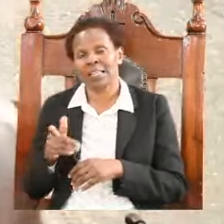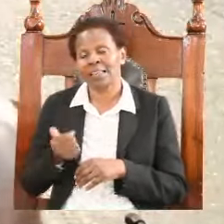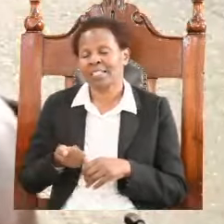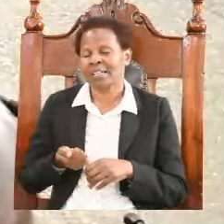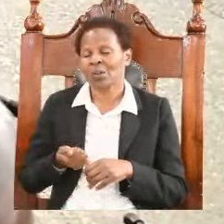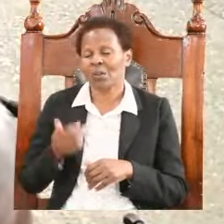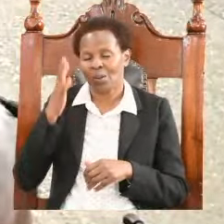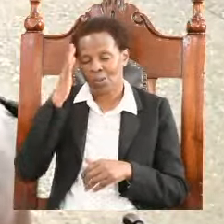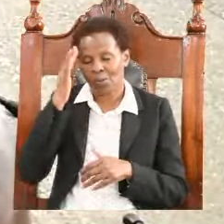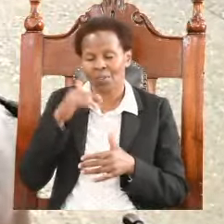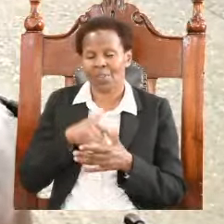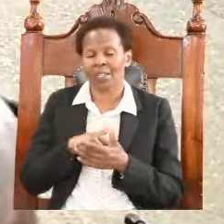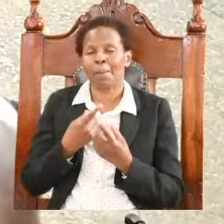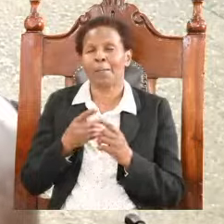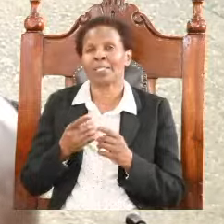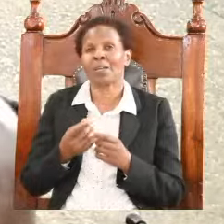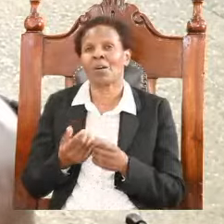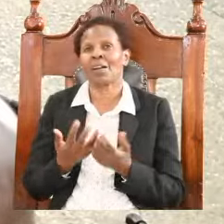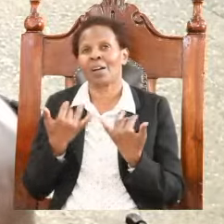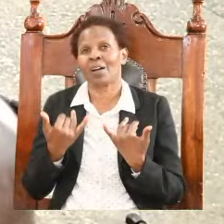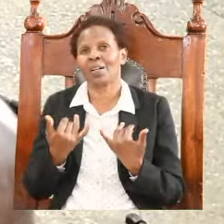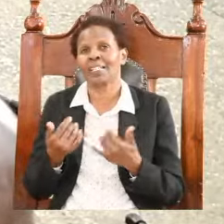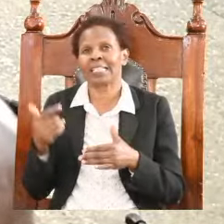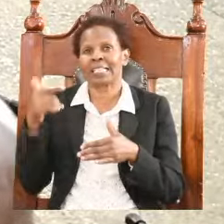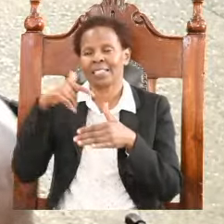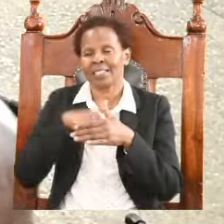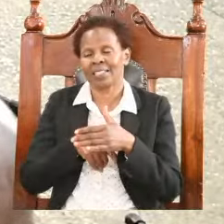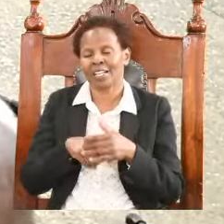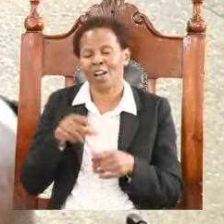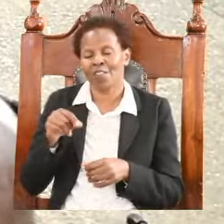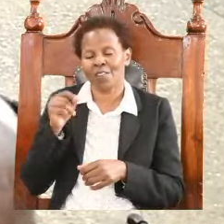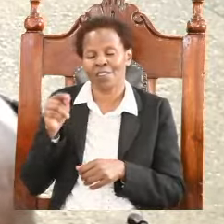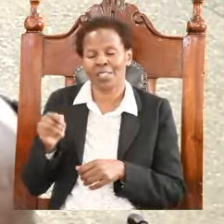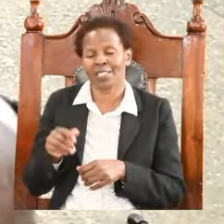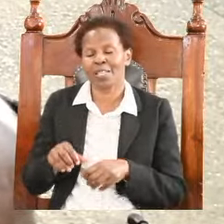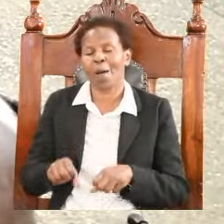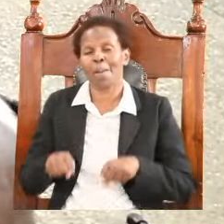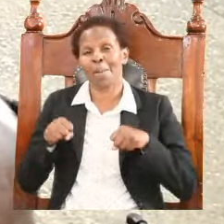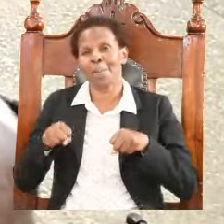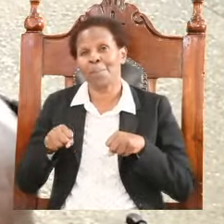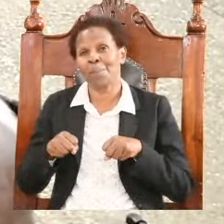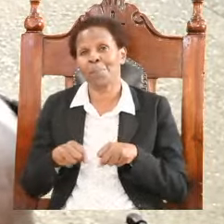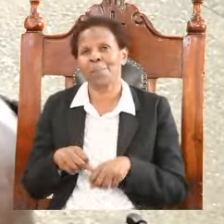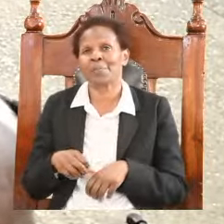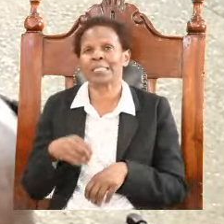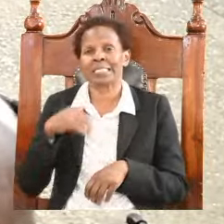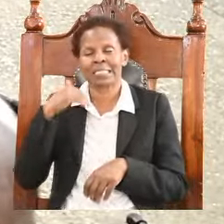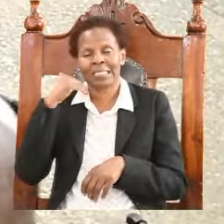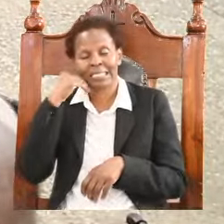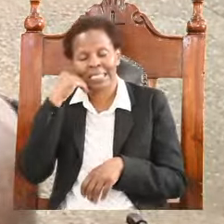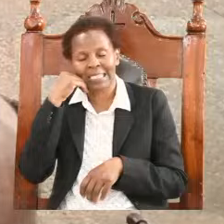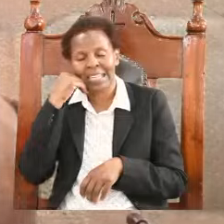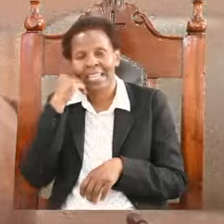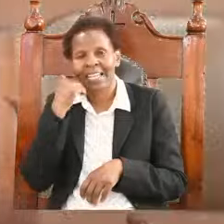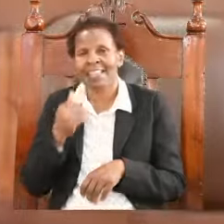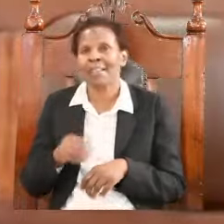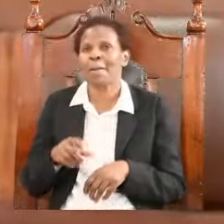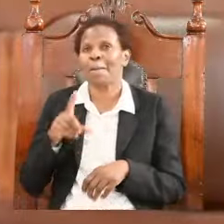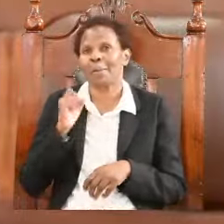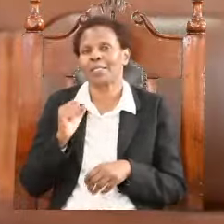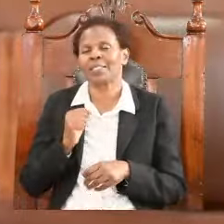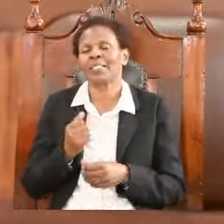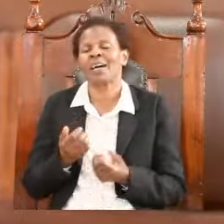I. No riu niaingira akora guko mwene kuo ni murwaru mago na riu niwe ndirendwo ndimutungate na famiri